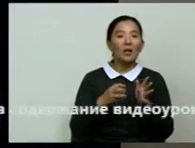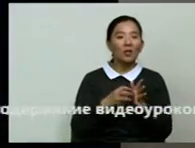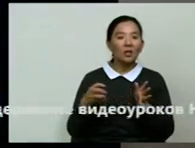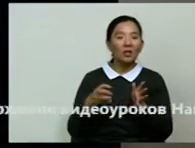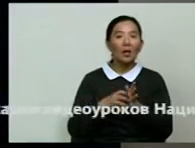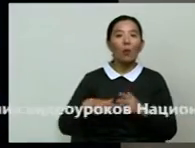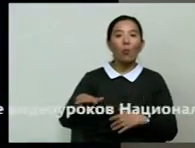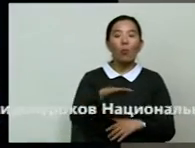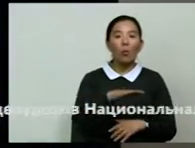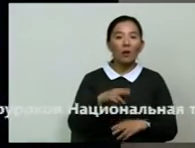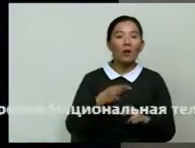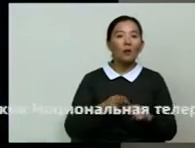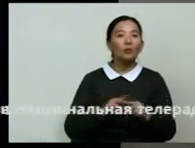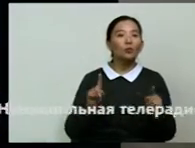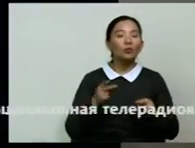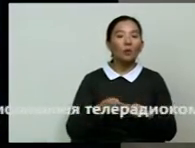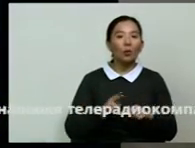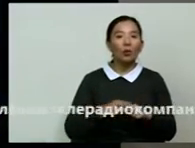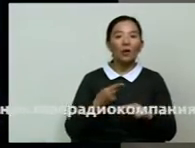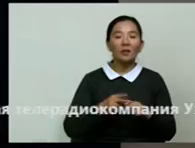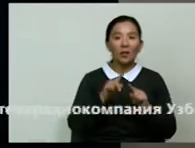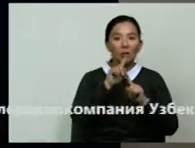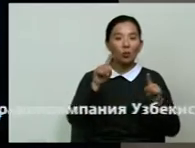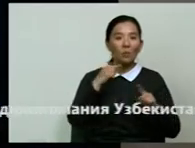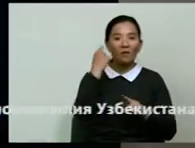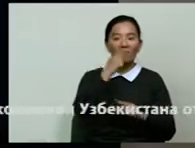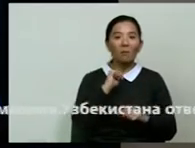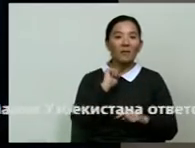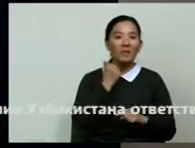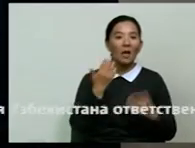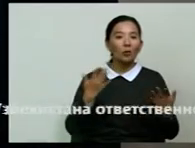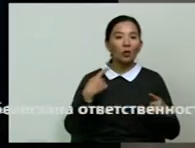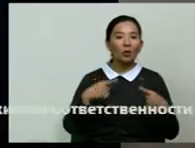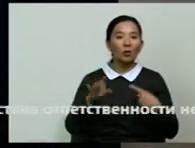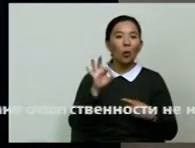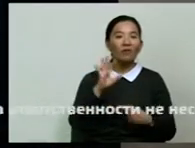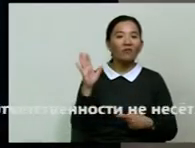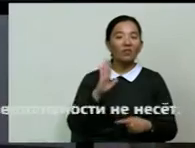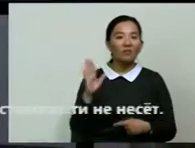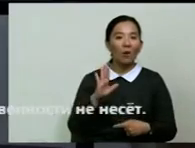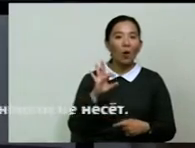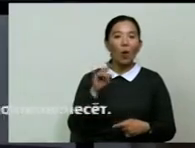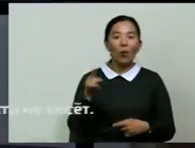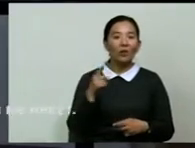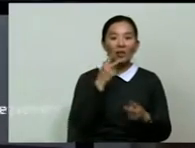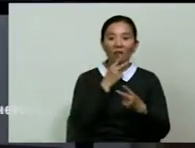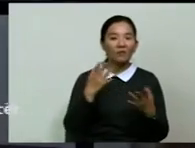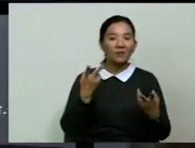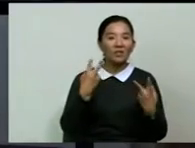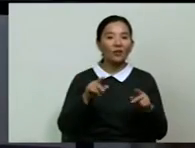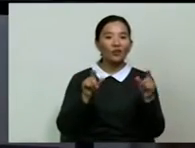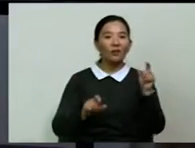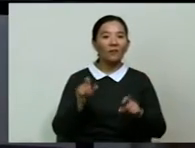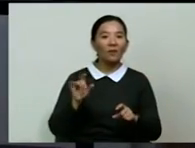поле? Магнитное поле – это особый вид материи, который отличается от вещества. Он невидим для человека